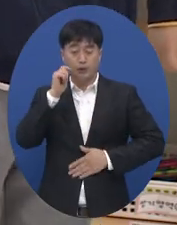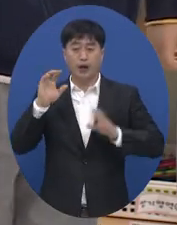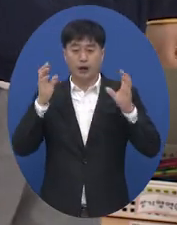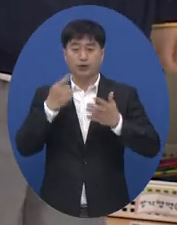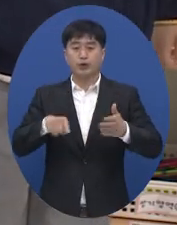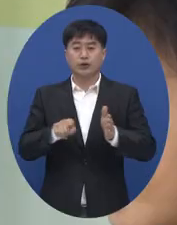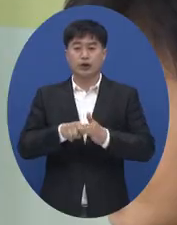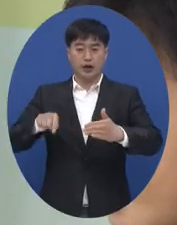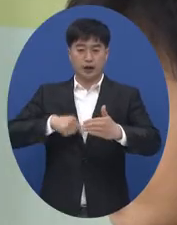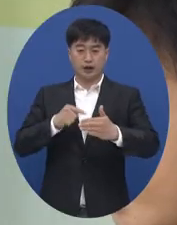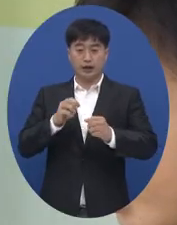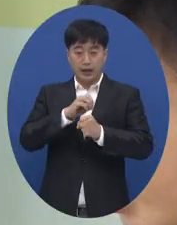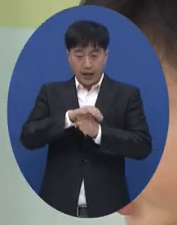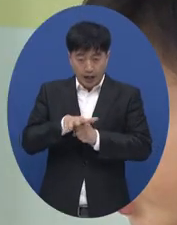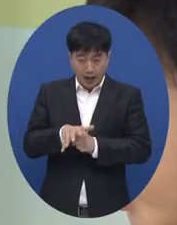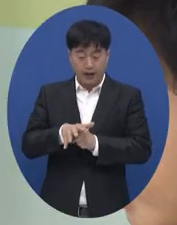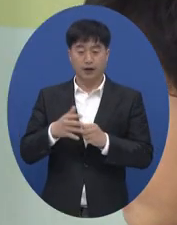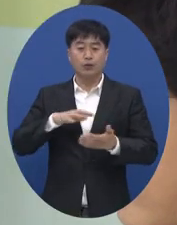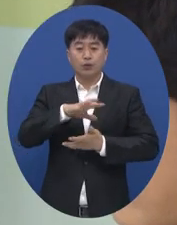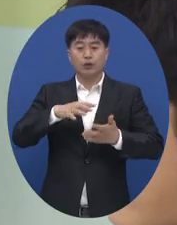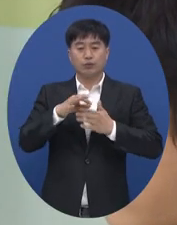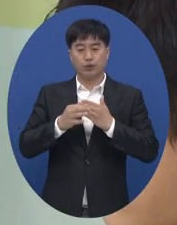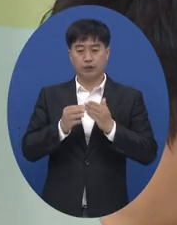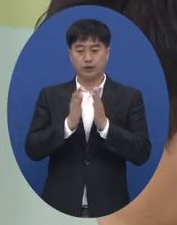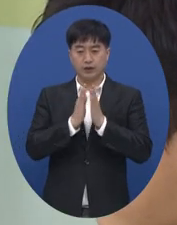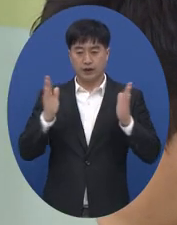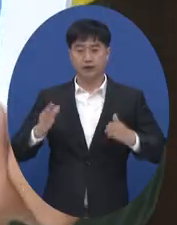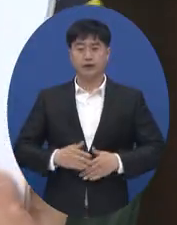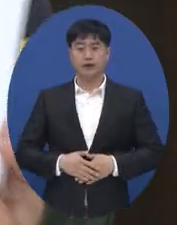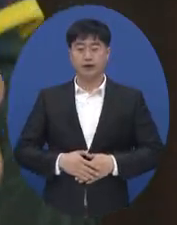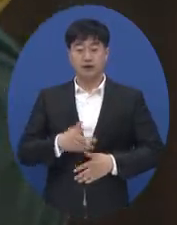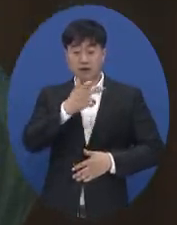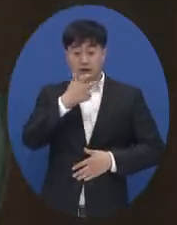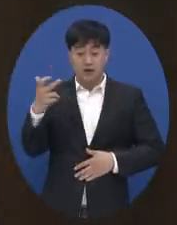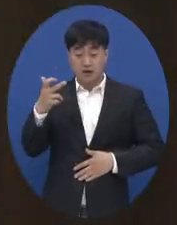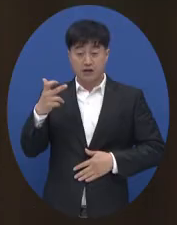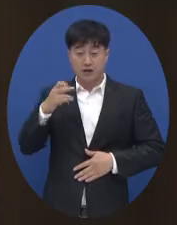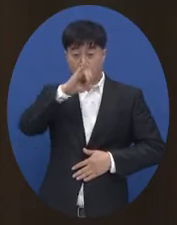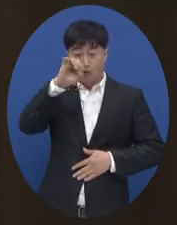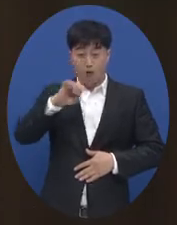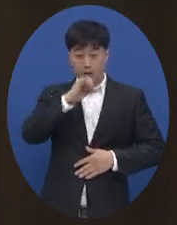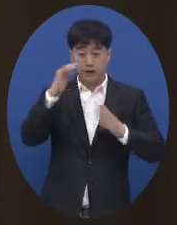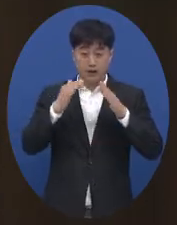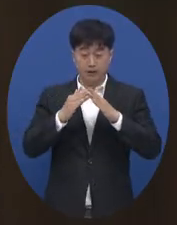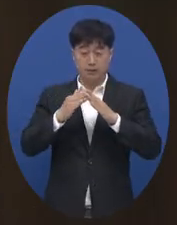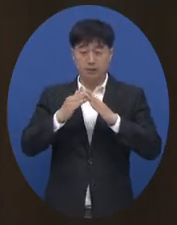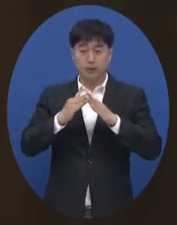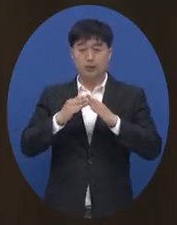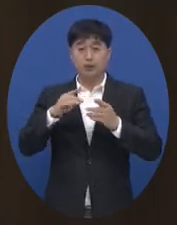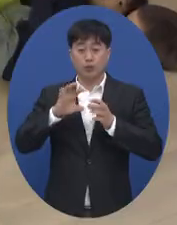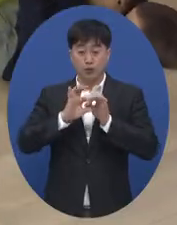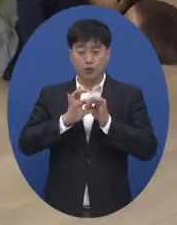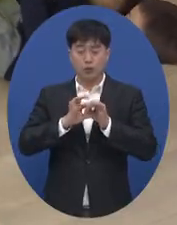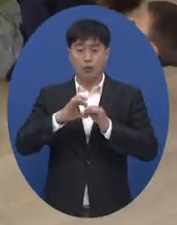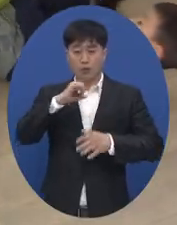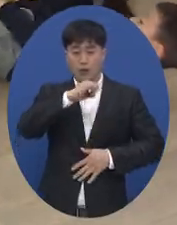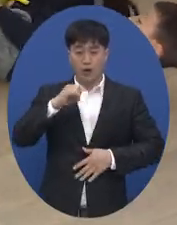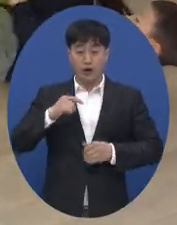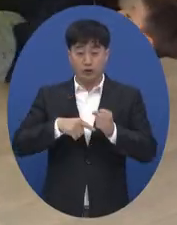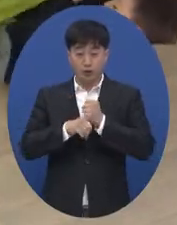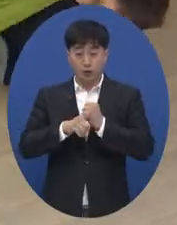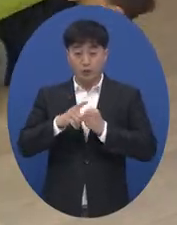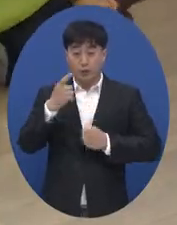아이들을 위해 실내에서 다양한 놀이 프로그램을 진행합니다 대 형 거 미 집을 통해 곤충에 원리에 대해 배웠고